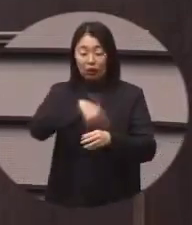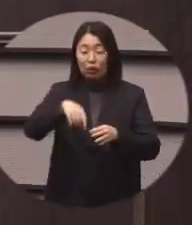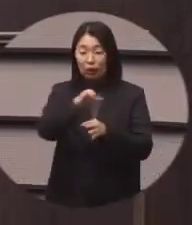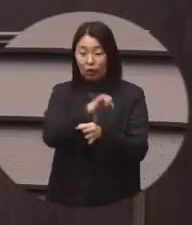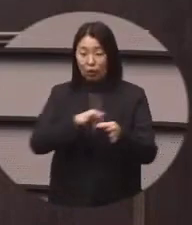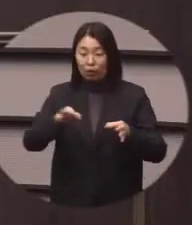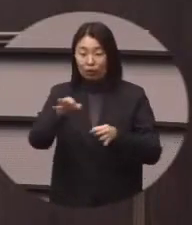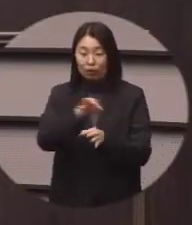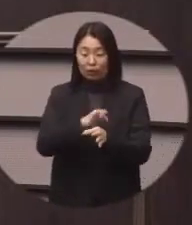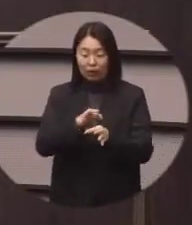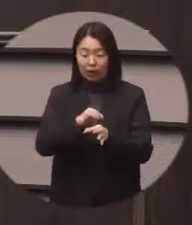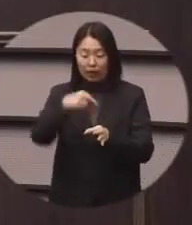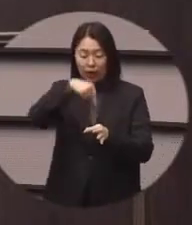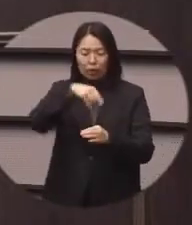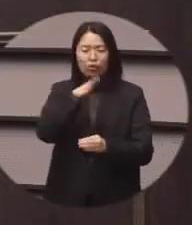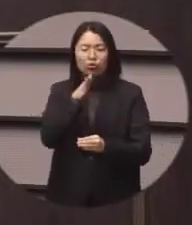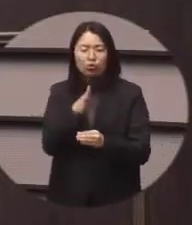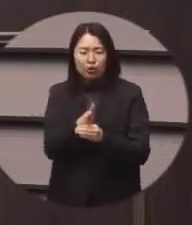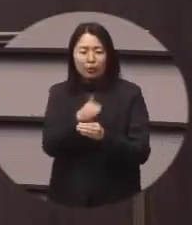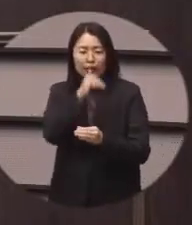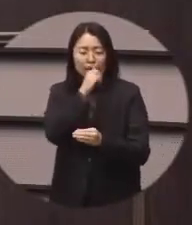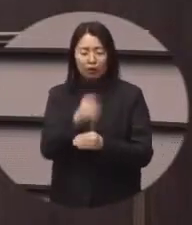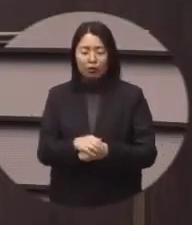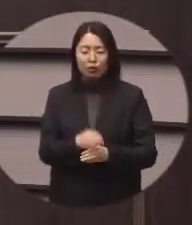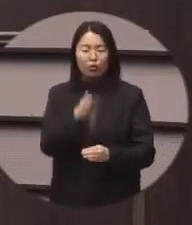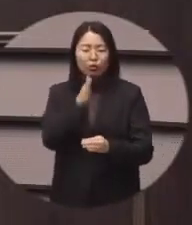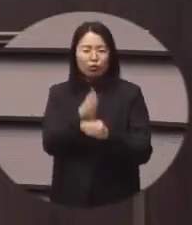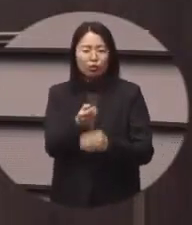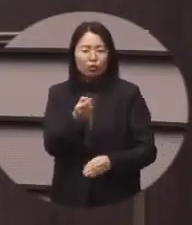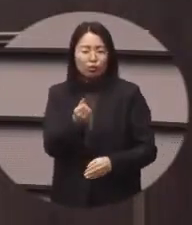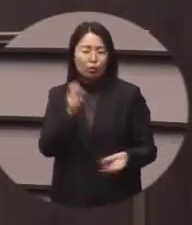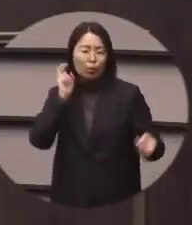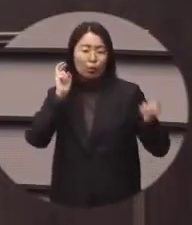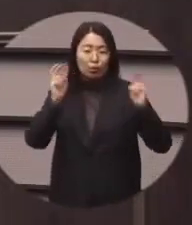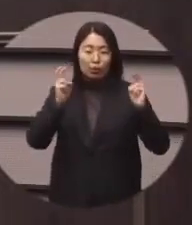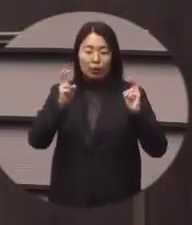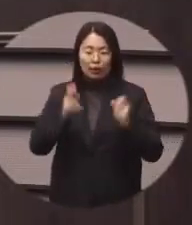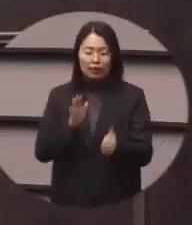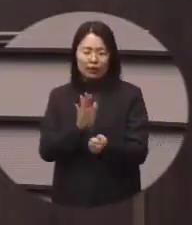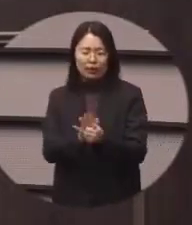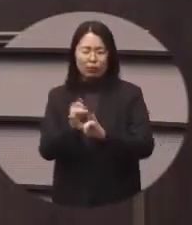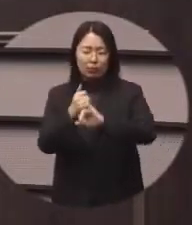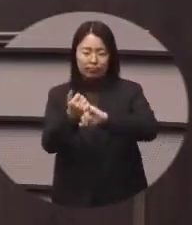중추인 중소기업에 대해서는 재정적, 정책적 지원을 아끼지 않겠습니다.